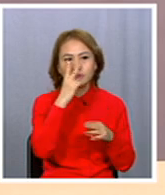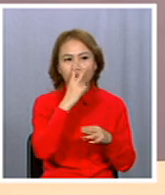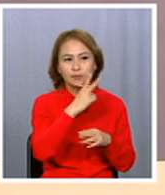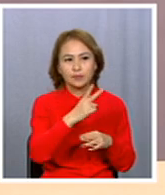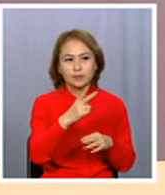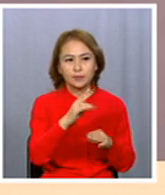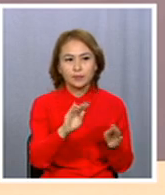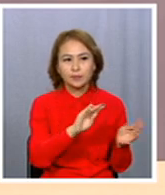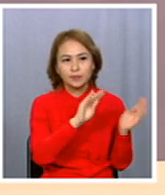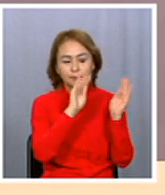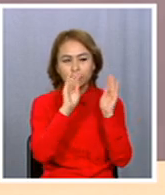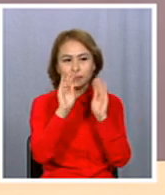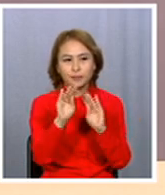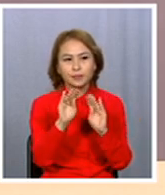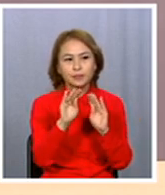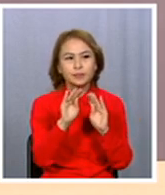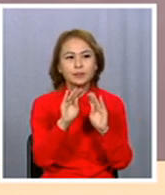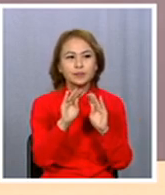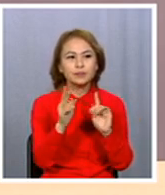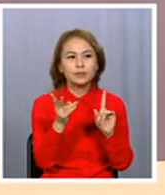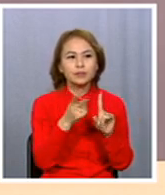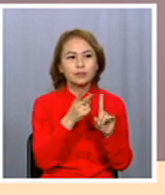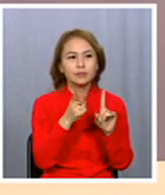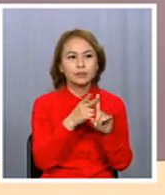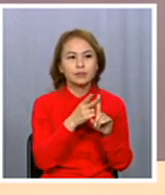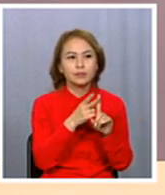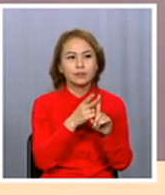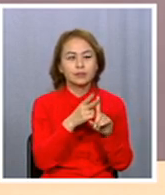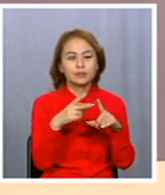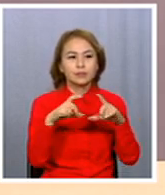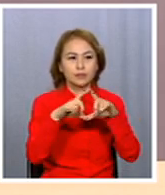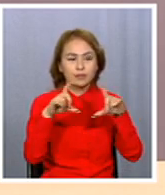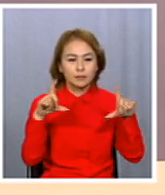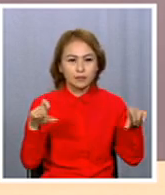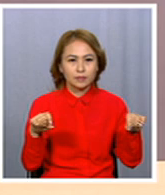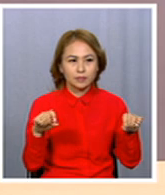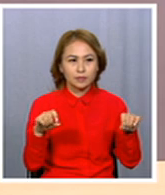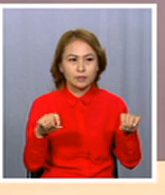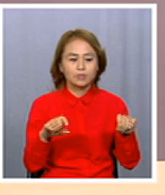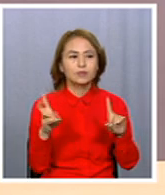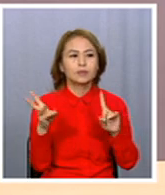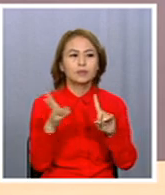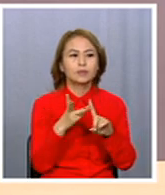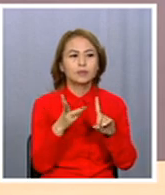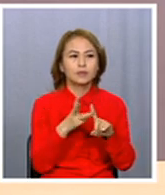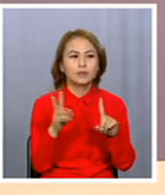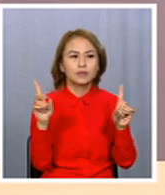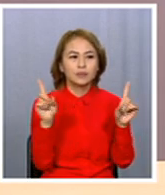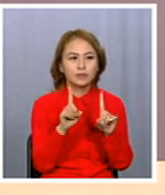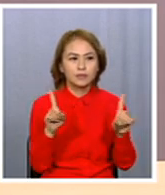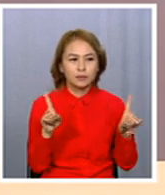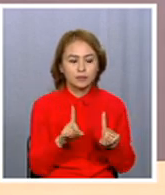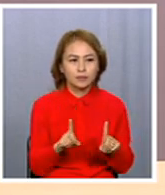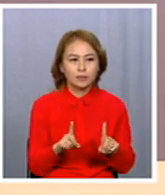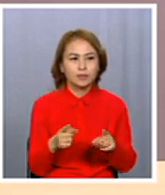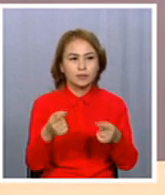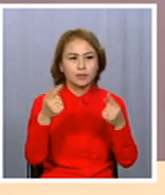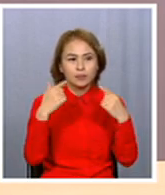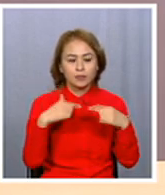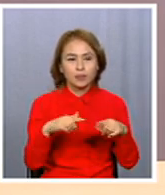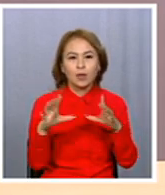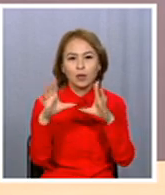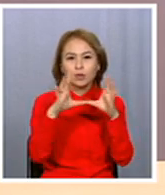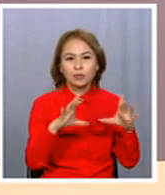бұрышты орналастырдық. Екінші ұяшығына тік төрт бұрышты, үшінші ұяшығына жұлдызшаны,